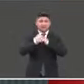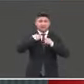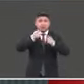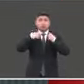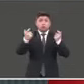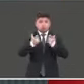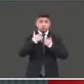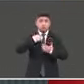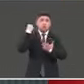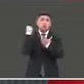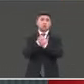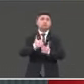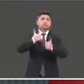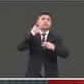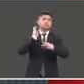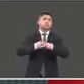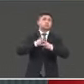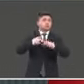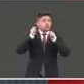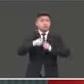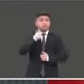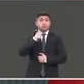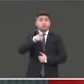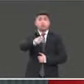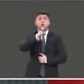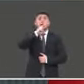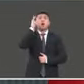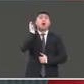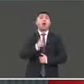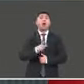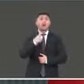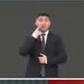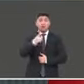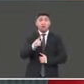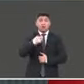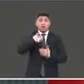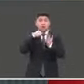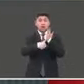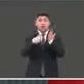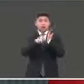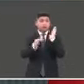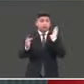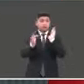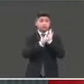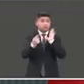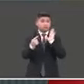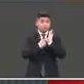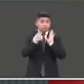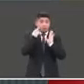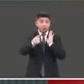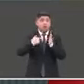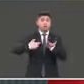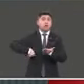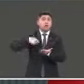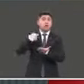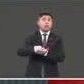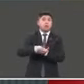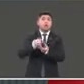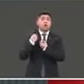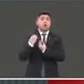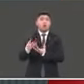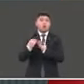tamamlamış olacağız bu kadar belirlediğimiz takvim çerçevesinde yatırımdan